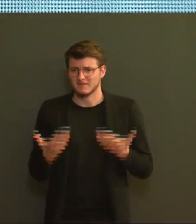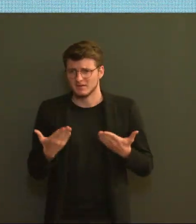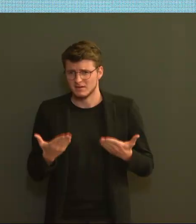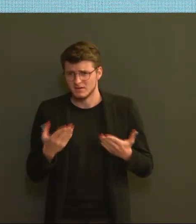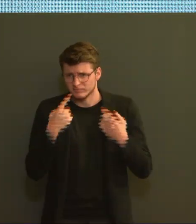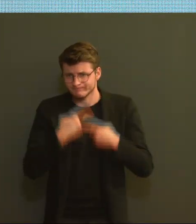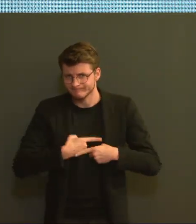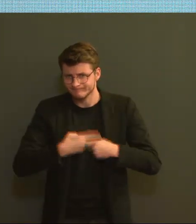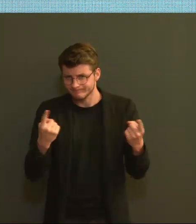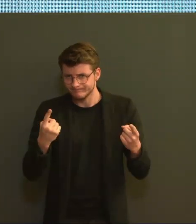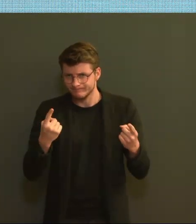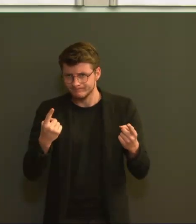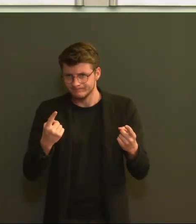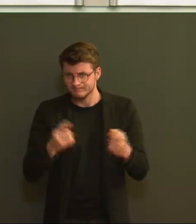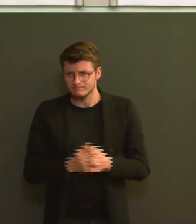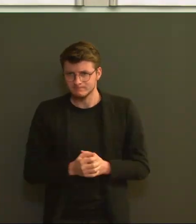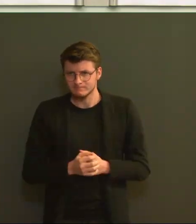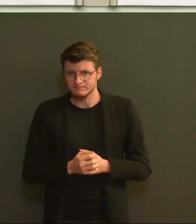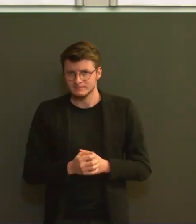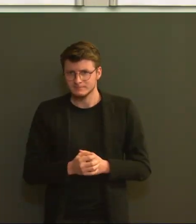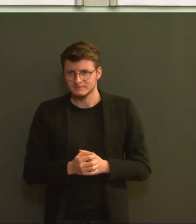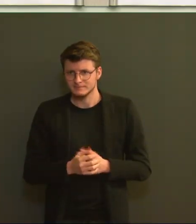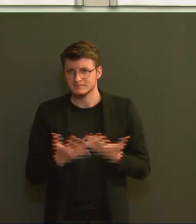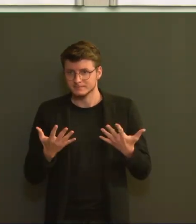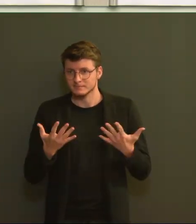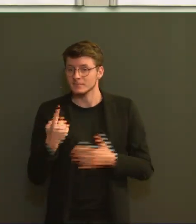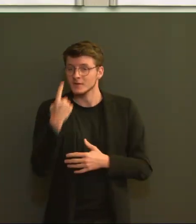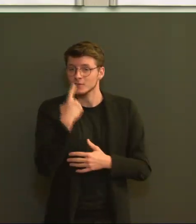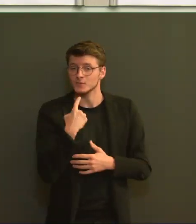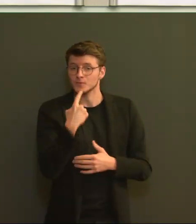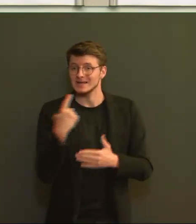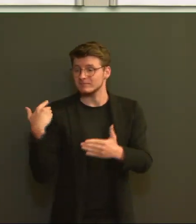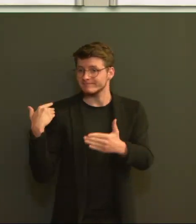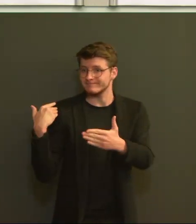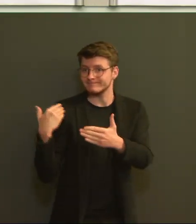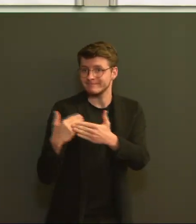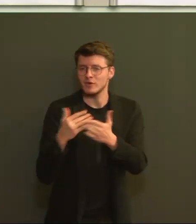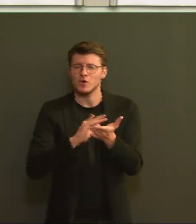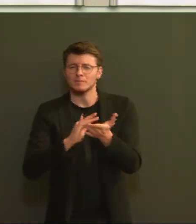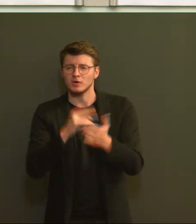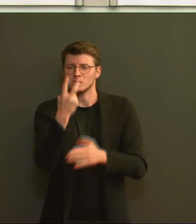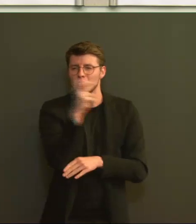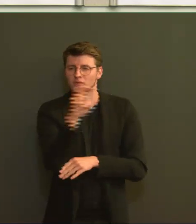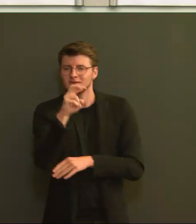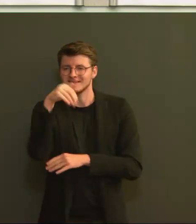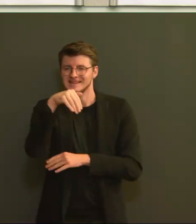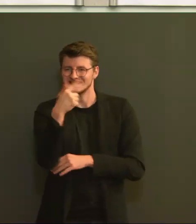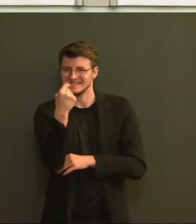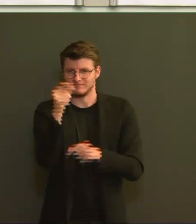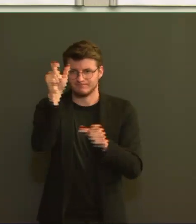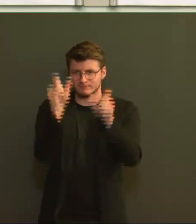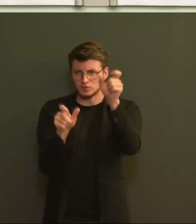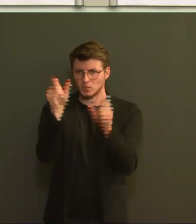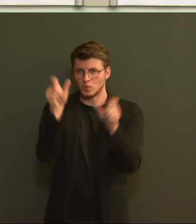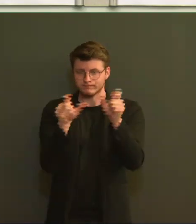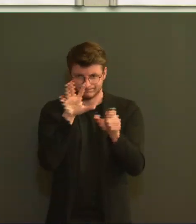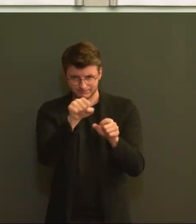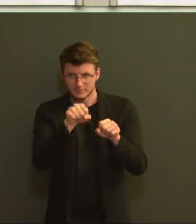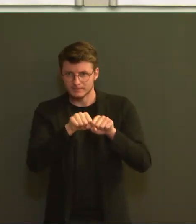uit. De voorbije week liepen gemiddeld 279 mensen per dag